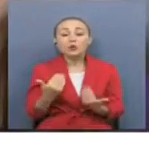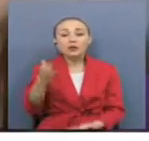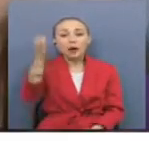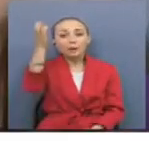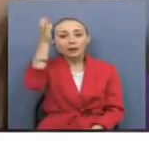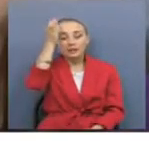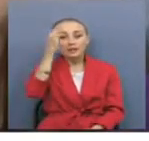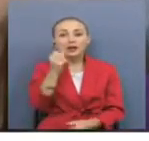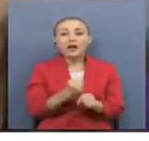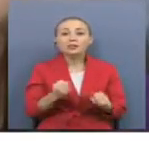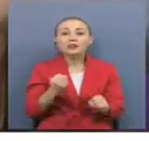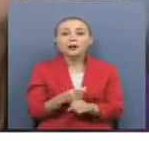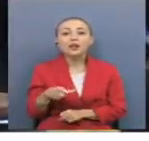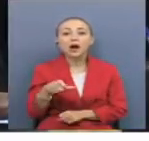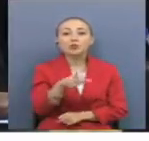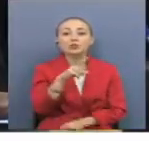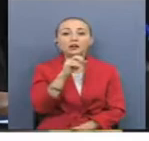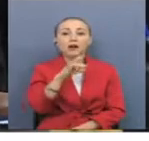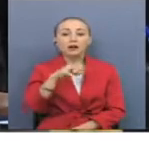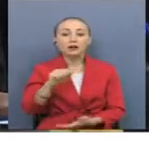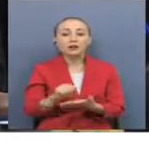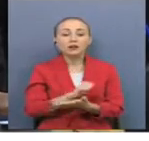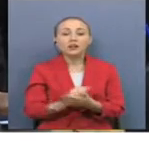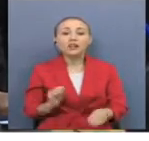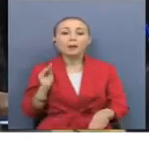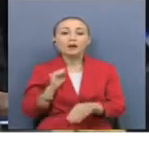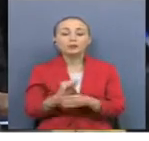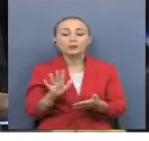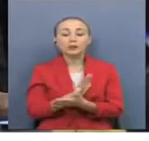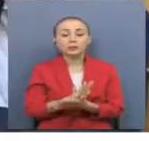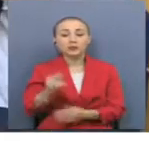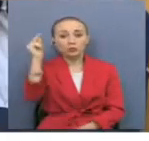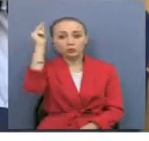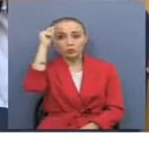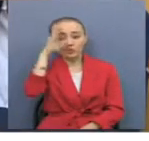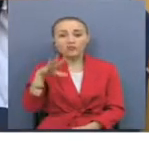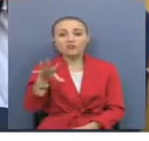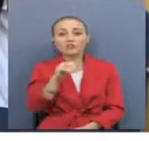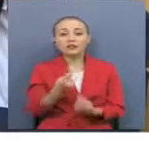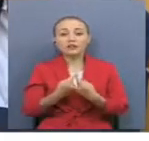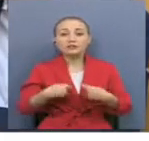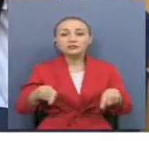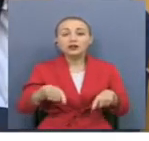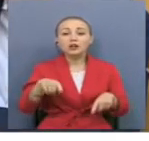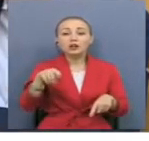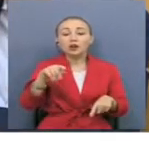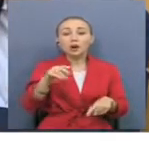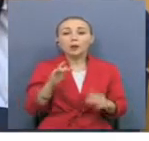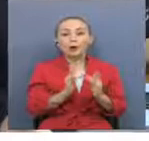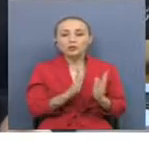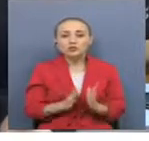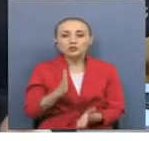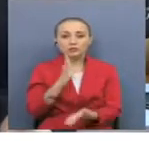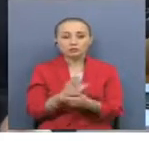қосылуда, арнайы гранттар бөлініп, Қазақстан бойынша жатақханалар салынуда. Әсіресе, ауыл жастарына жол ашылып, өзге елдерде де білім